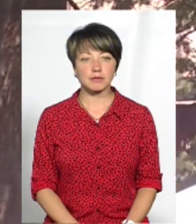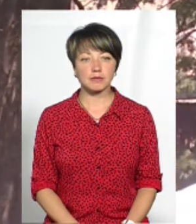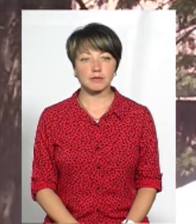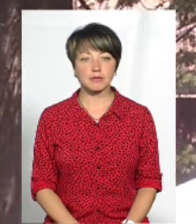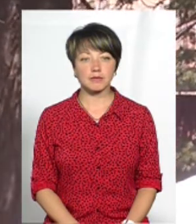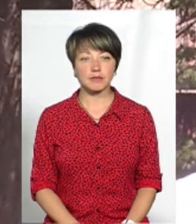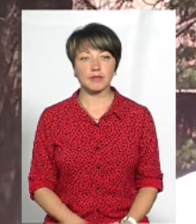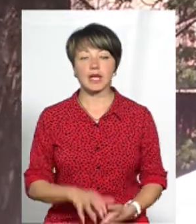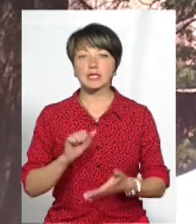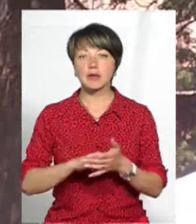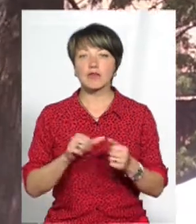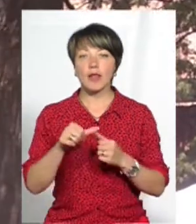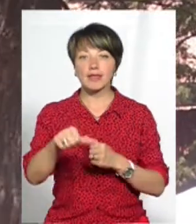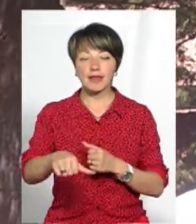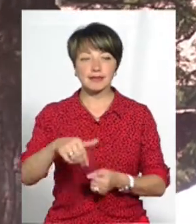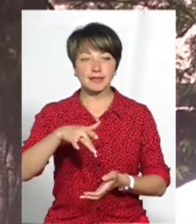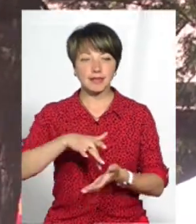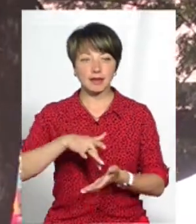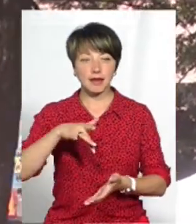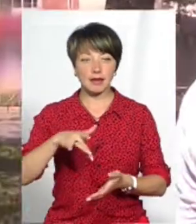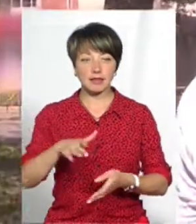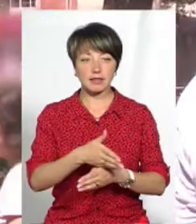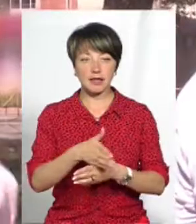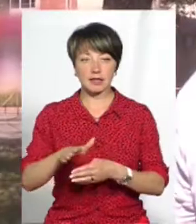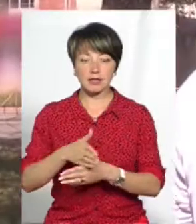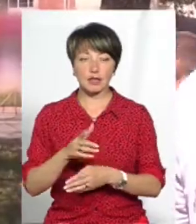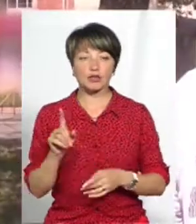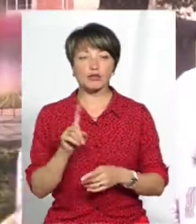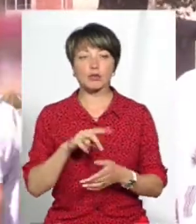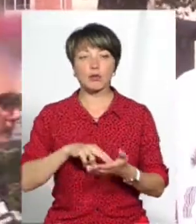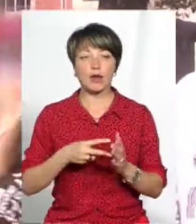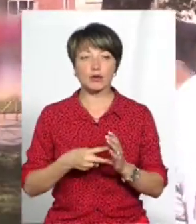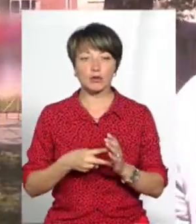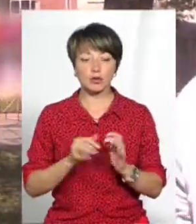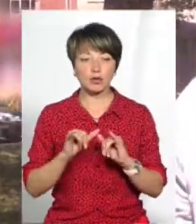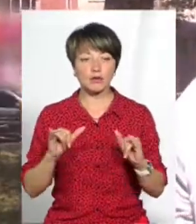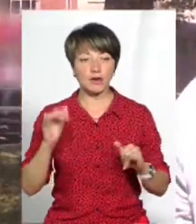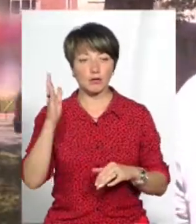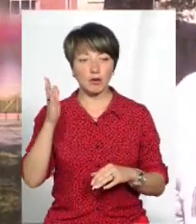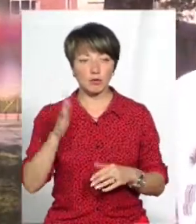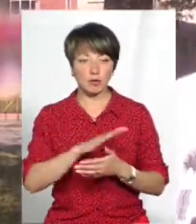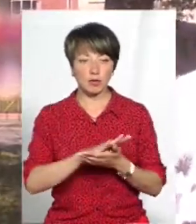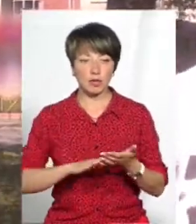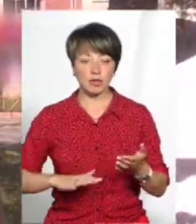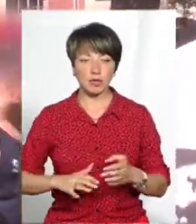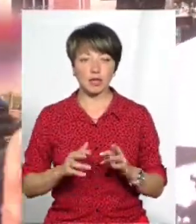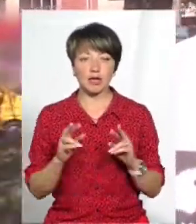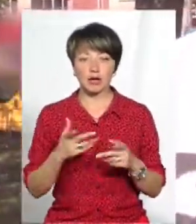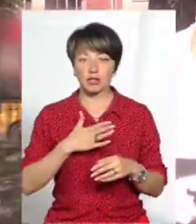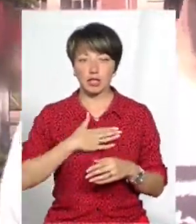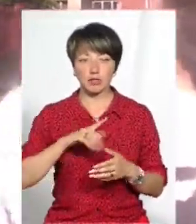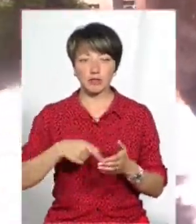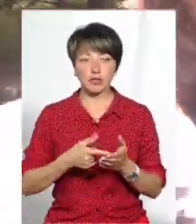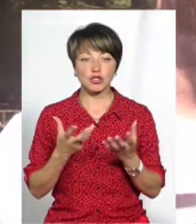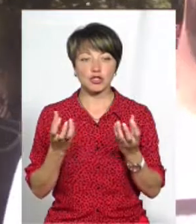З приводу децентралізації, напевно, тобто що вони планують розвивати в майбутньому і так далі. Якось наше місто